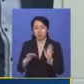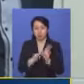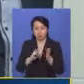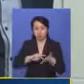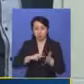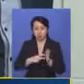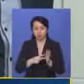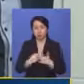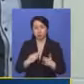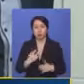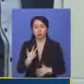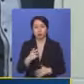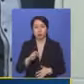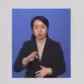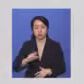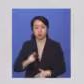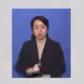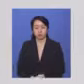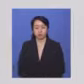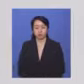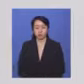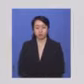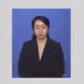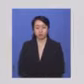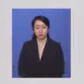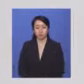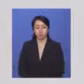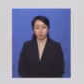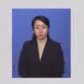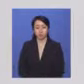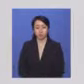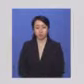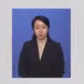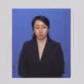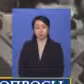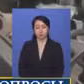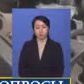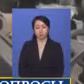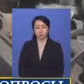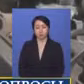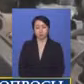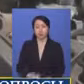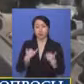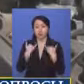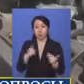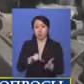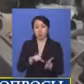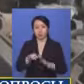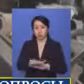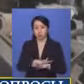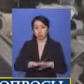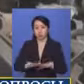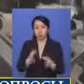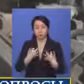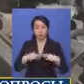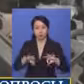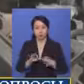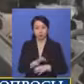планируется выделить более 3 триллионов тенге. Сегодня член